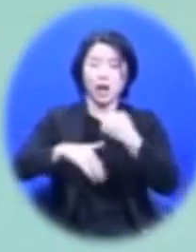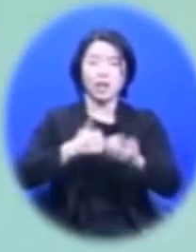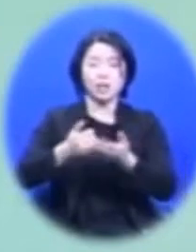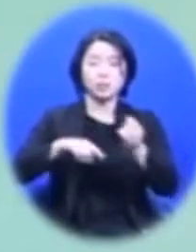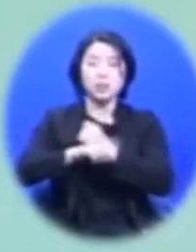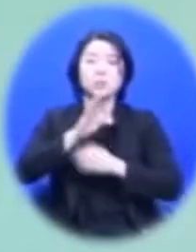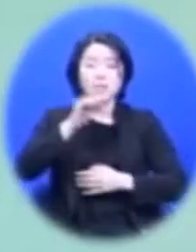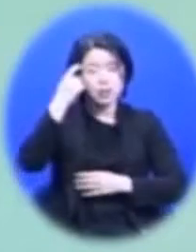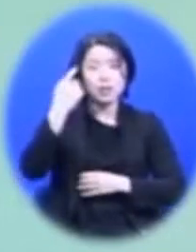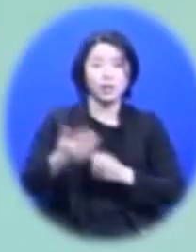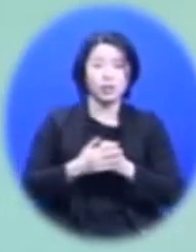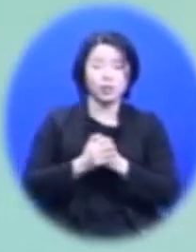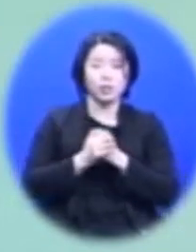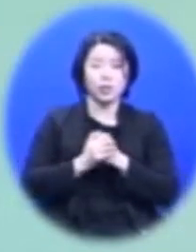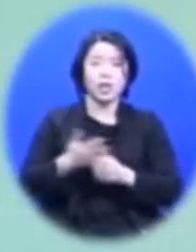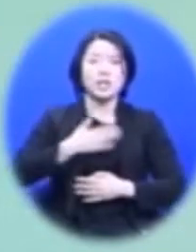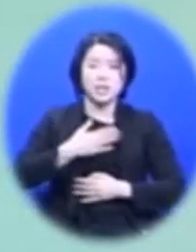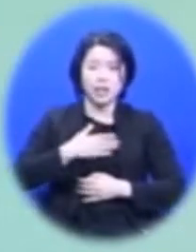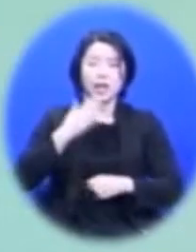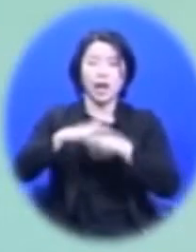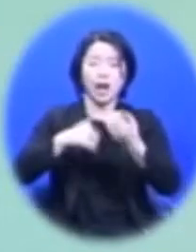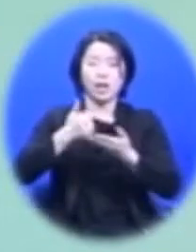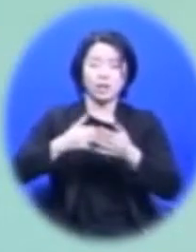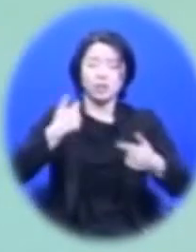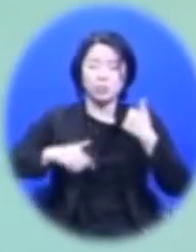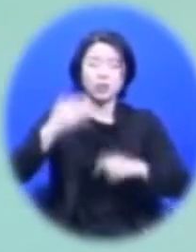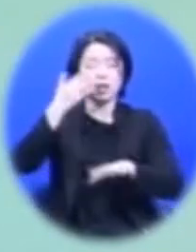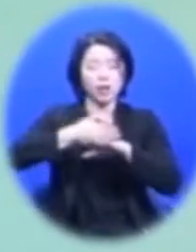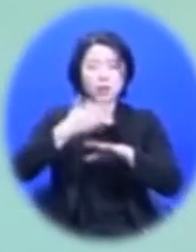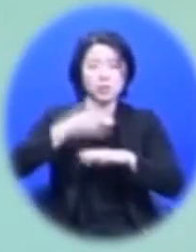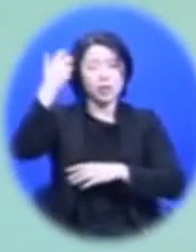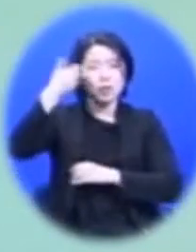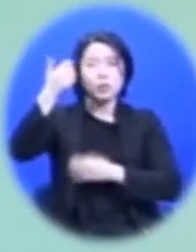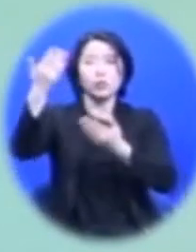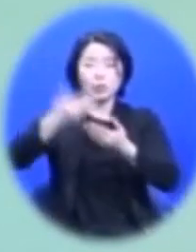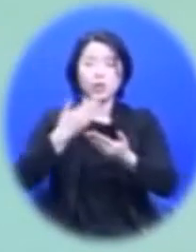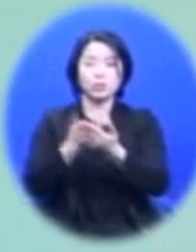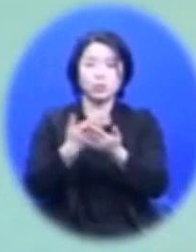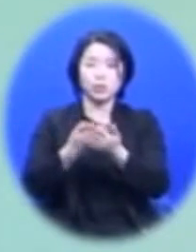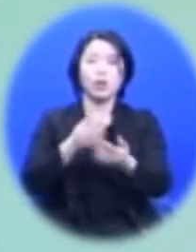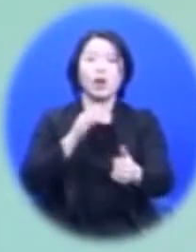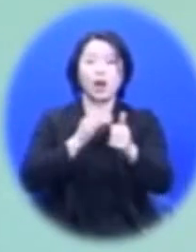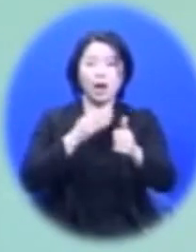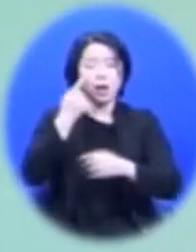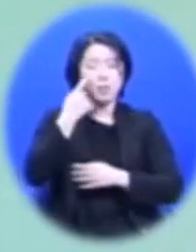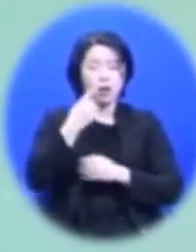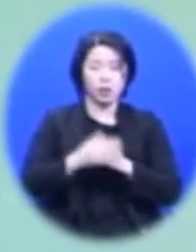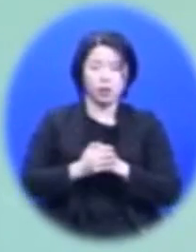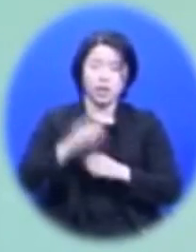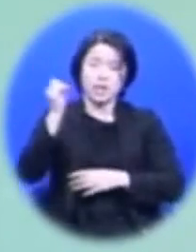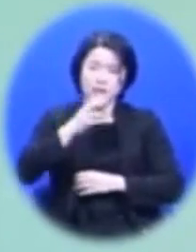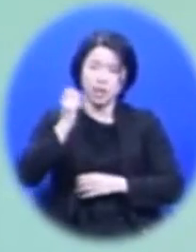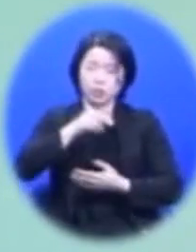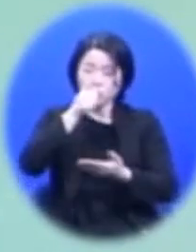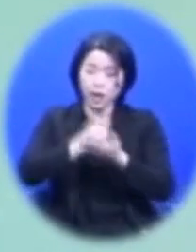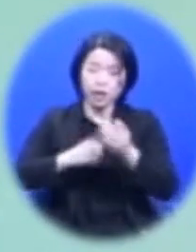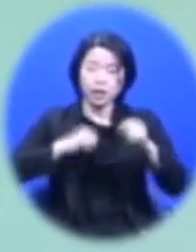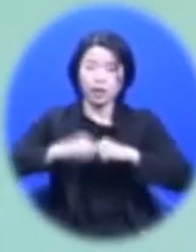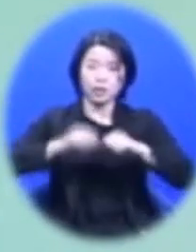하나님, 제게 기쁨과 감사의 영으로 역사해 주세요. 구하시란 말이에요. 여러분 자꾸 죄 짓는 마음이